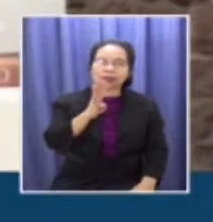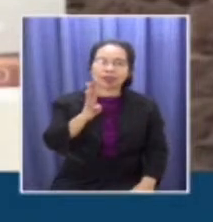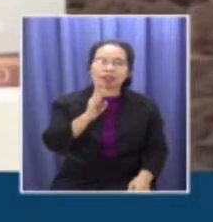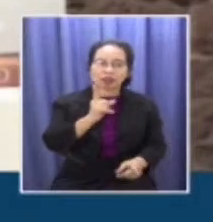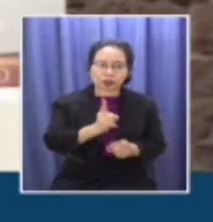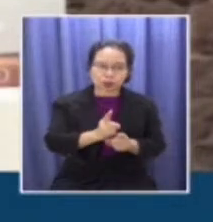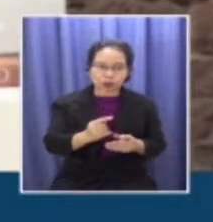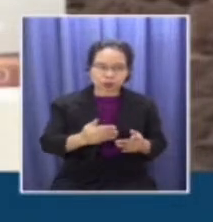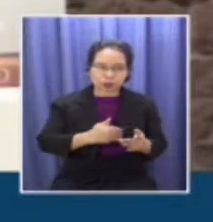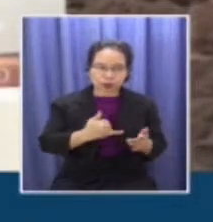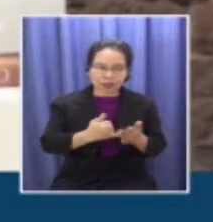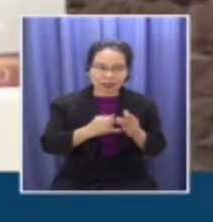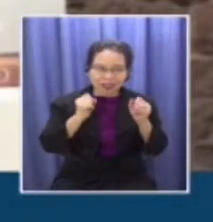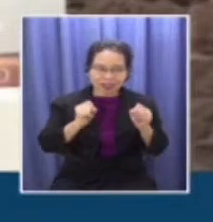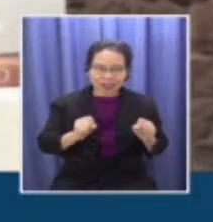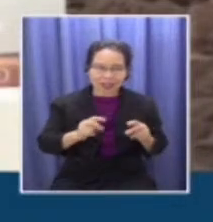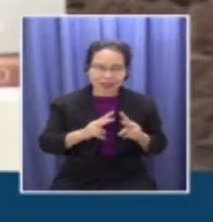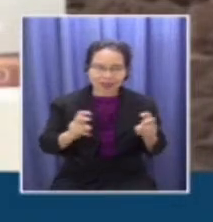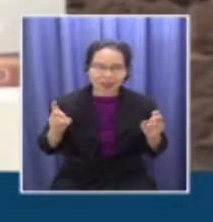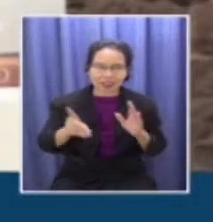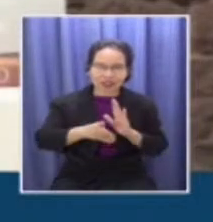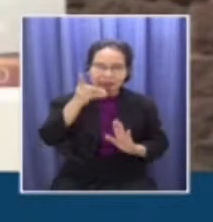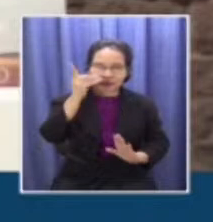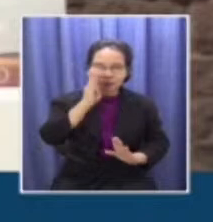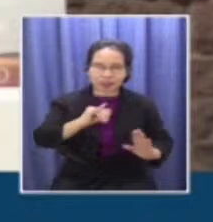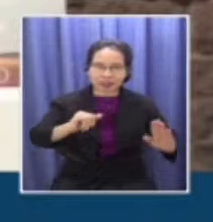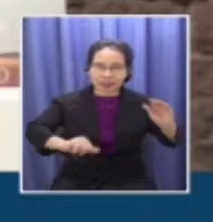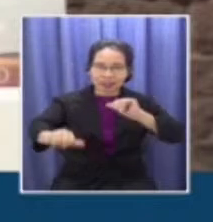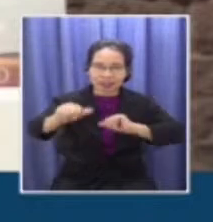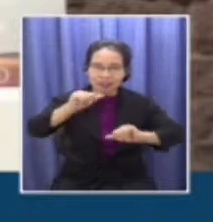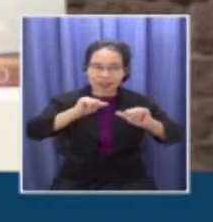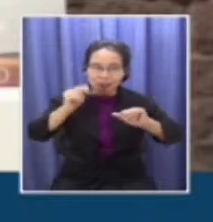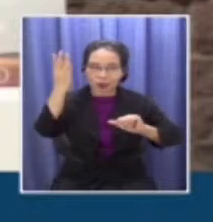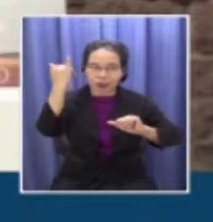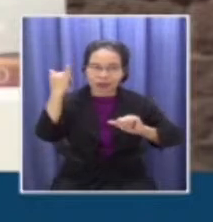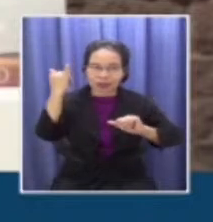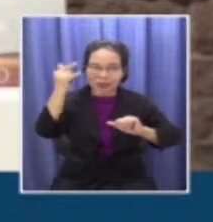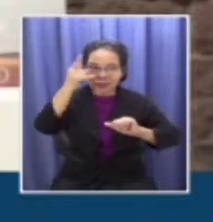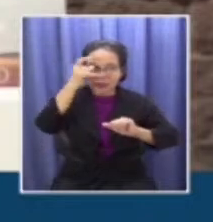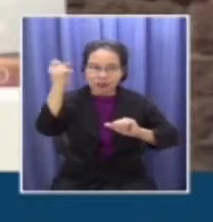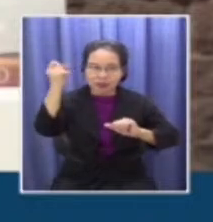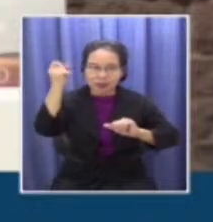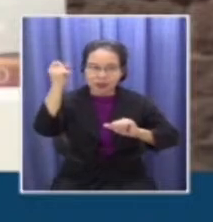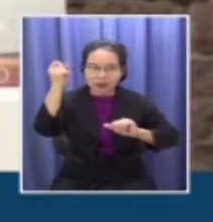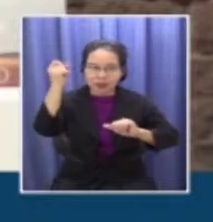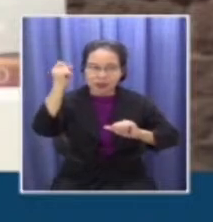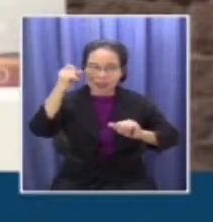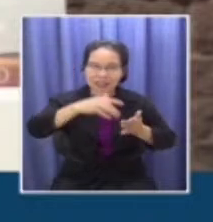ɛna sɛ yɛbɛtwene abɔde mu nyansapɛ ho a